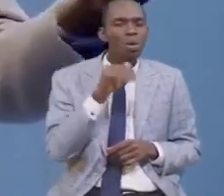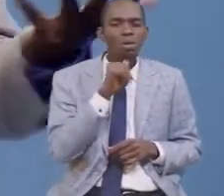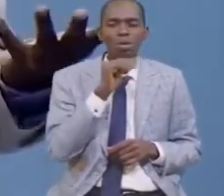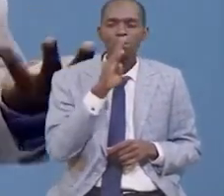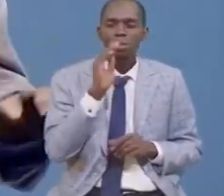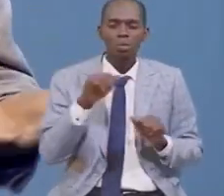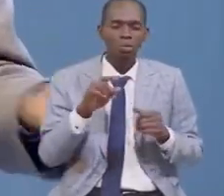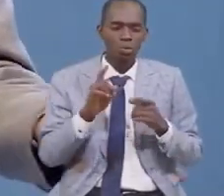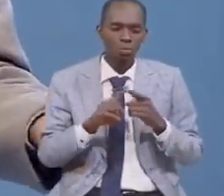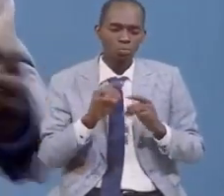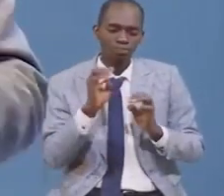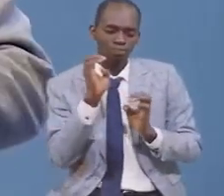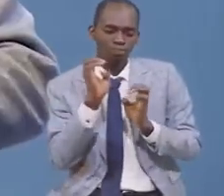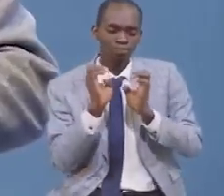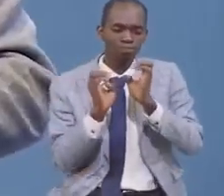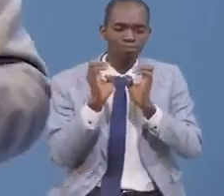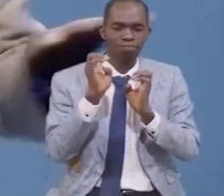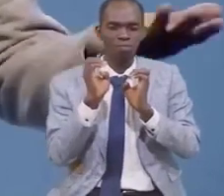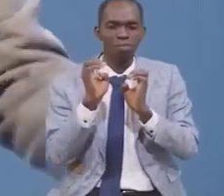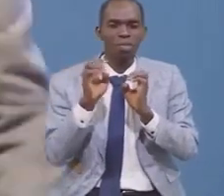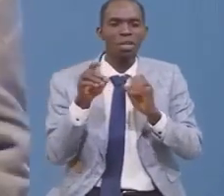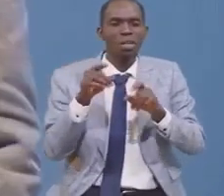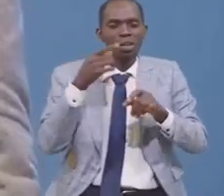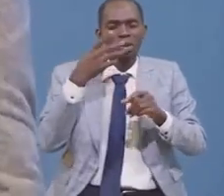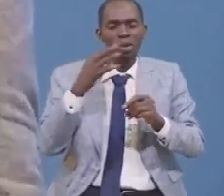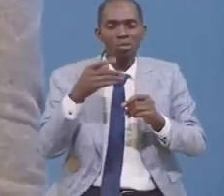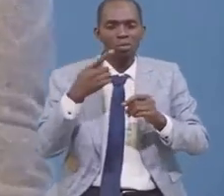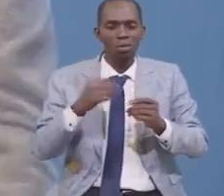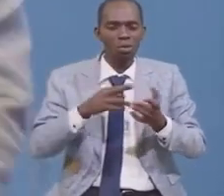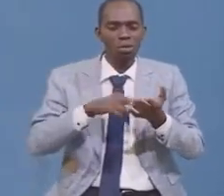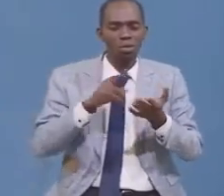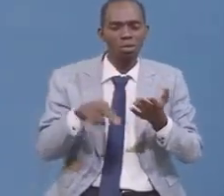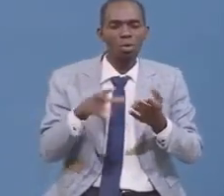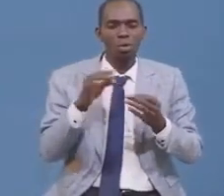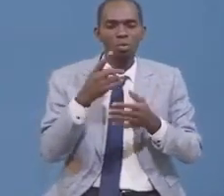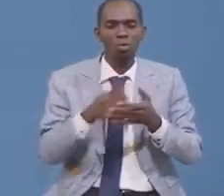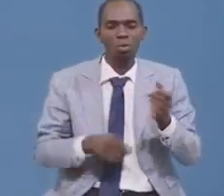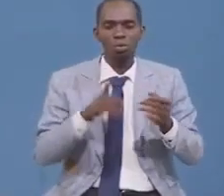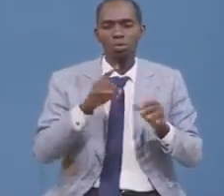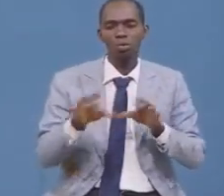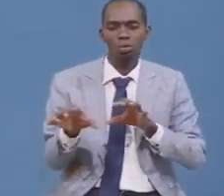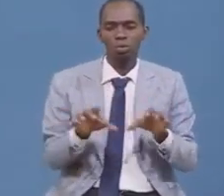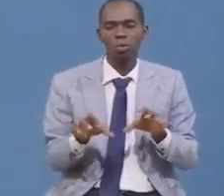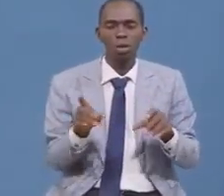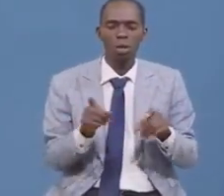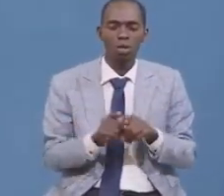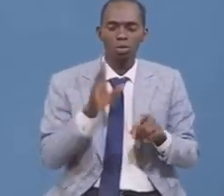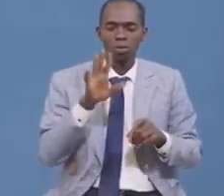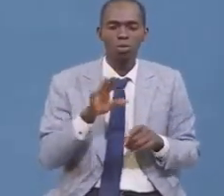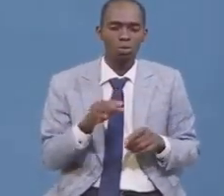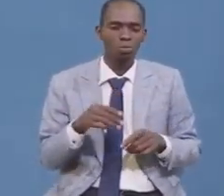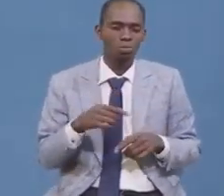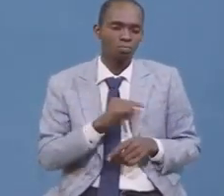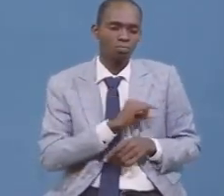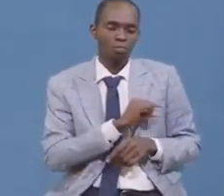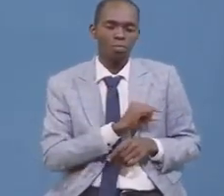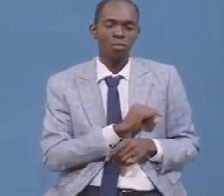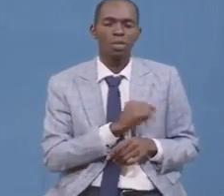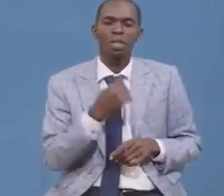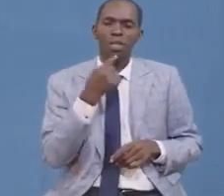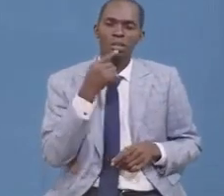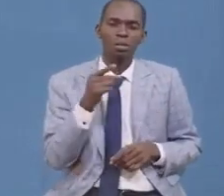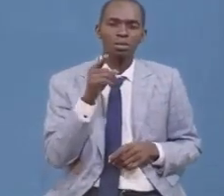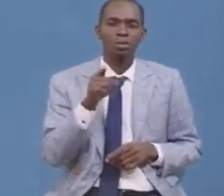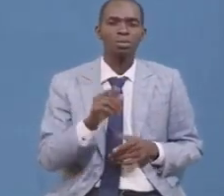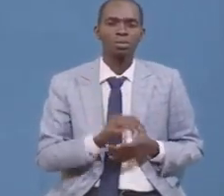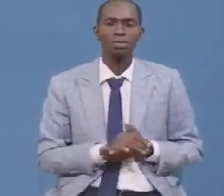the result of what you do as your conscience can tell you and teach you మీరు చేస్తున్న చర్యలకు సంబంధించిన పర్యవసానం మీ మనస్సాక్షి